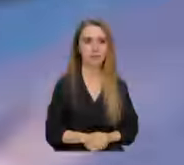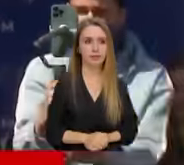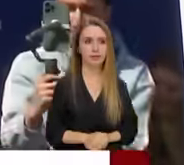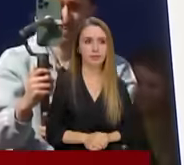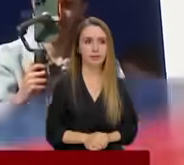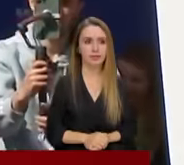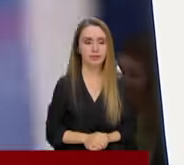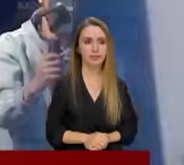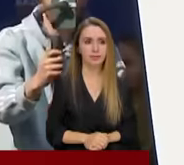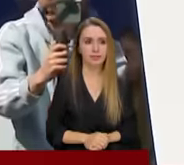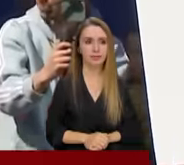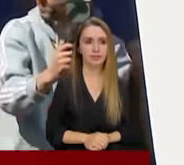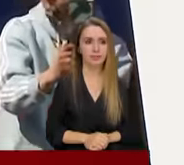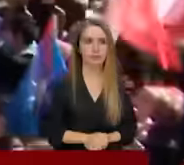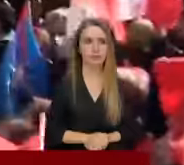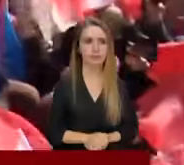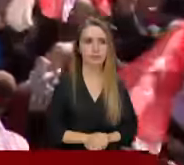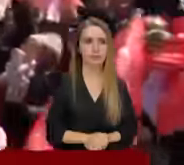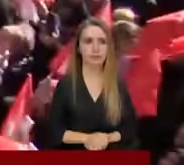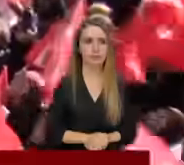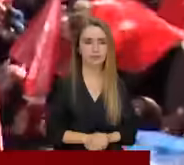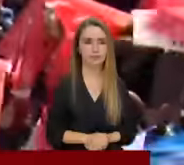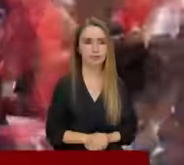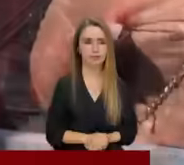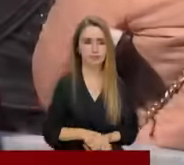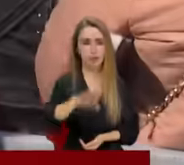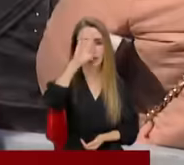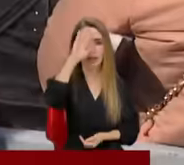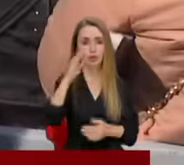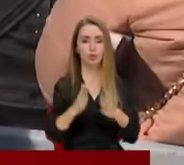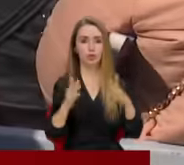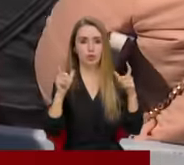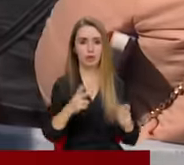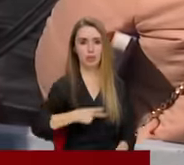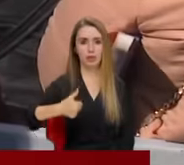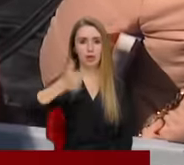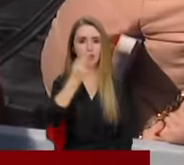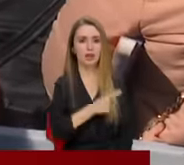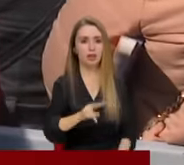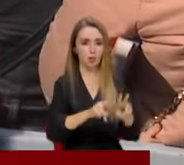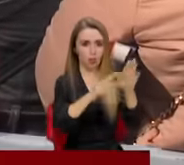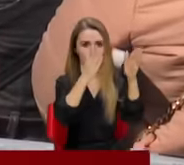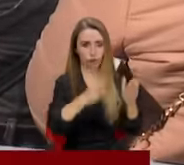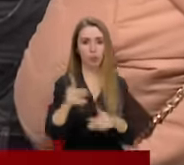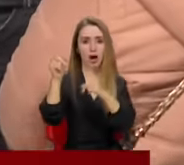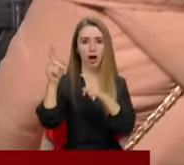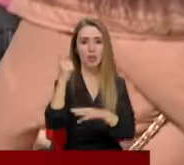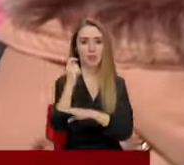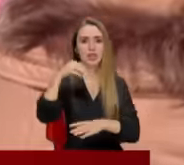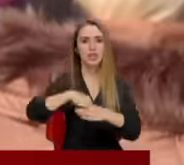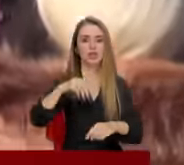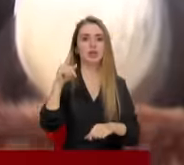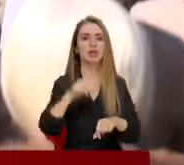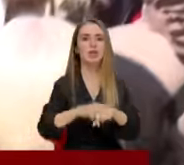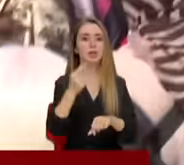Seni çok seviyorum, sen muradımsın. İstanbul Büyükşehir Belediye Başkan Adayı Murat Kurum'un avcılar mitingi için saat